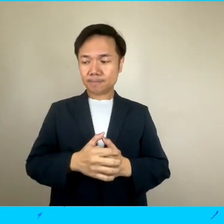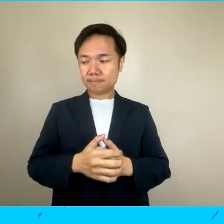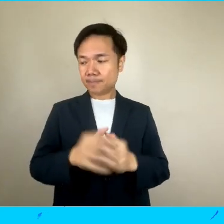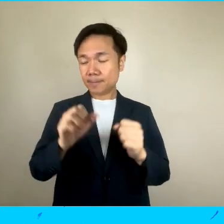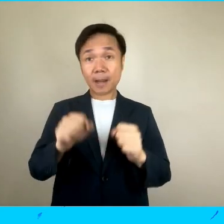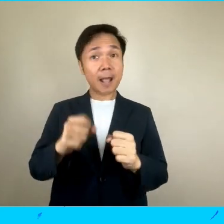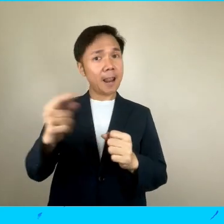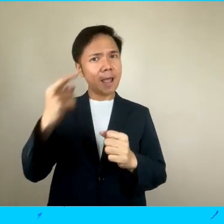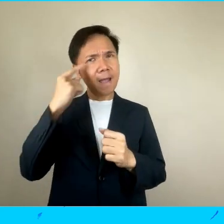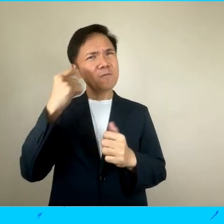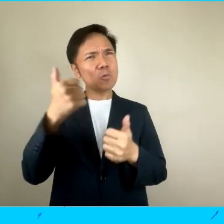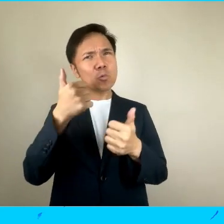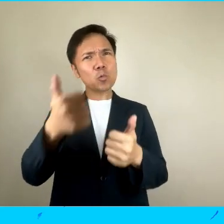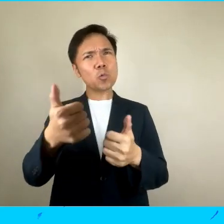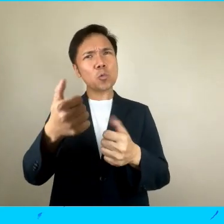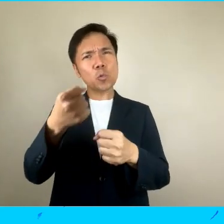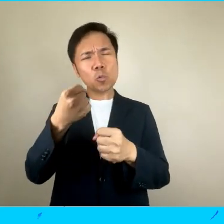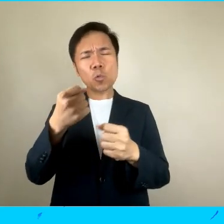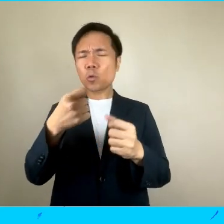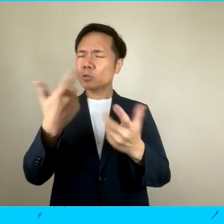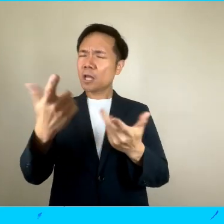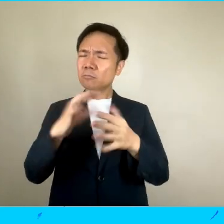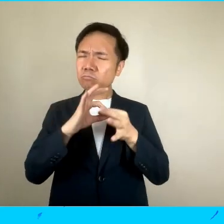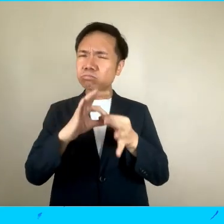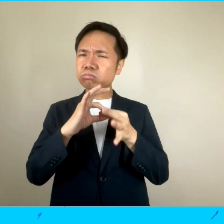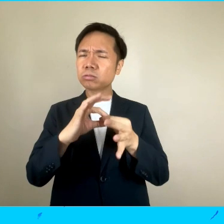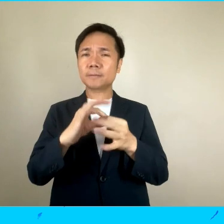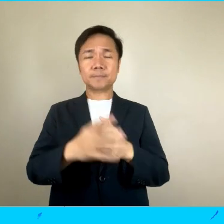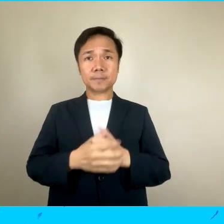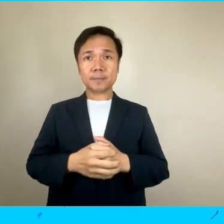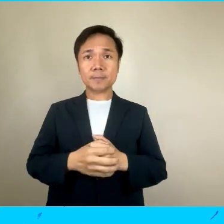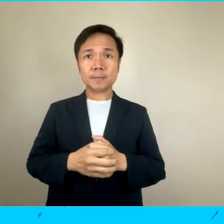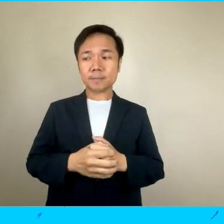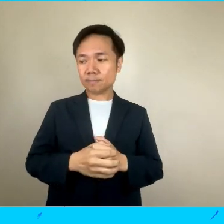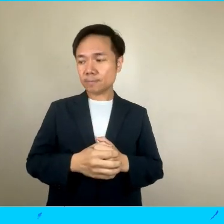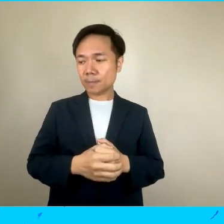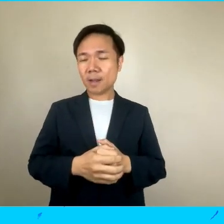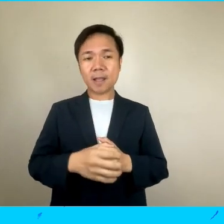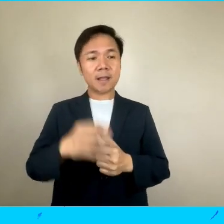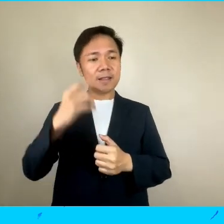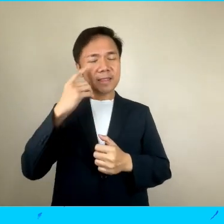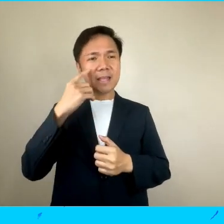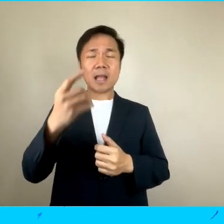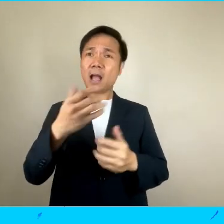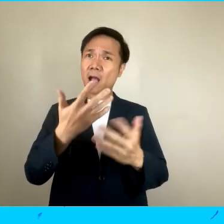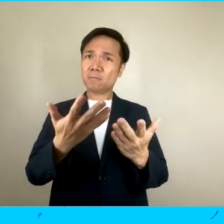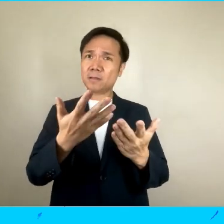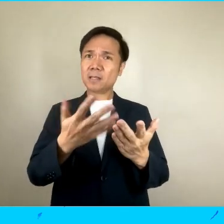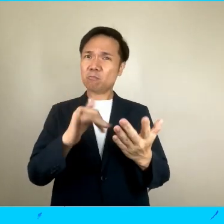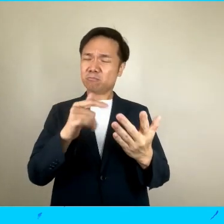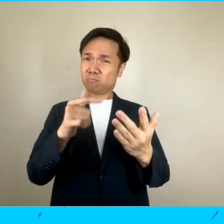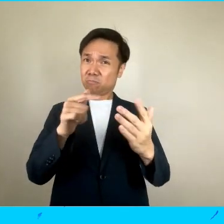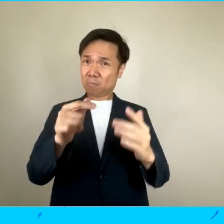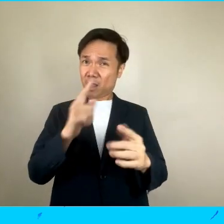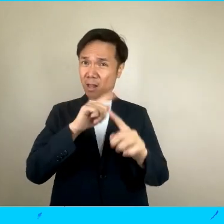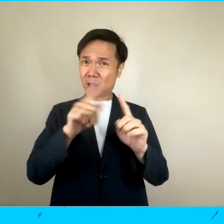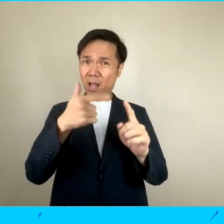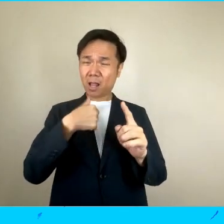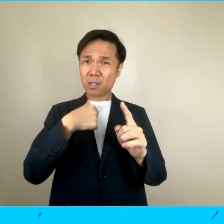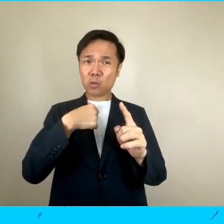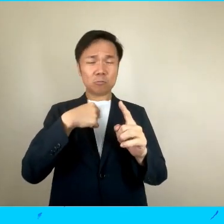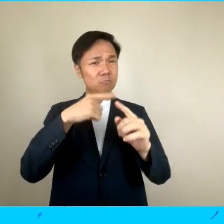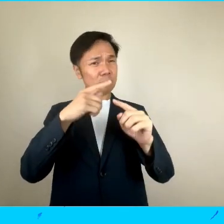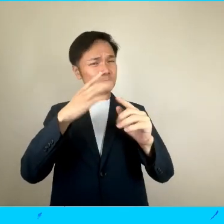poser, est-ce que c'est besoin de développer une agence significative au sein des adolescents?